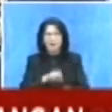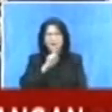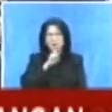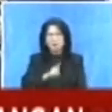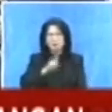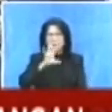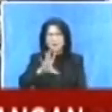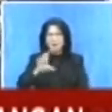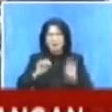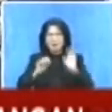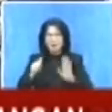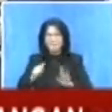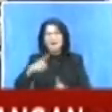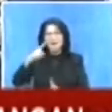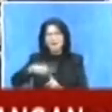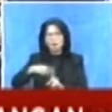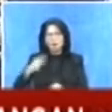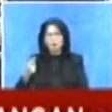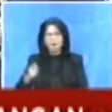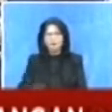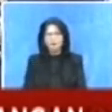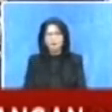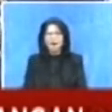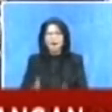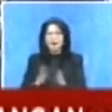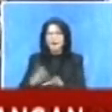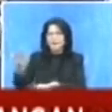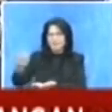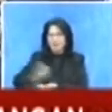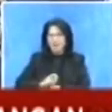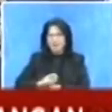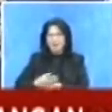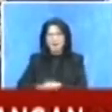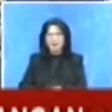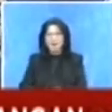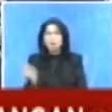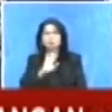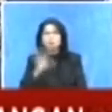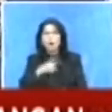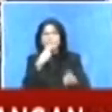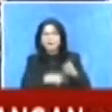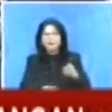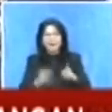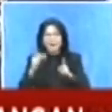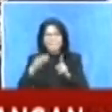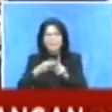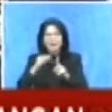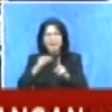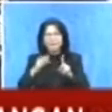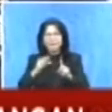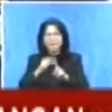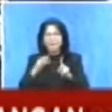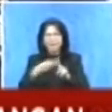Rp1.506,9 triliun dan penerimaan negara bukan pajak PNPB